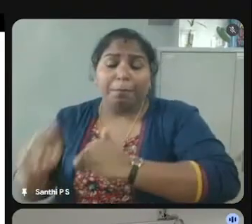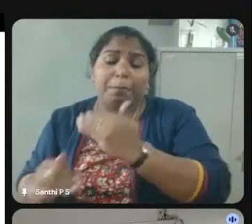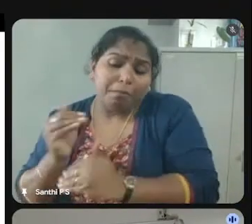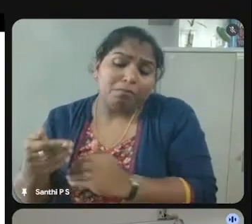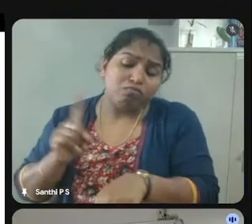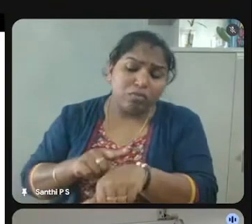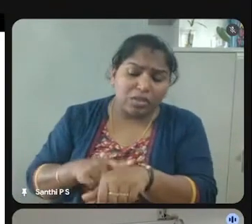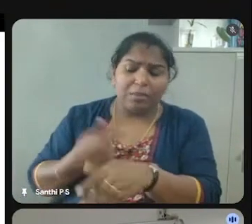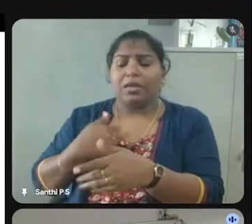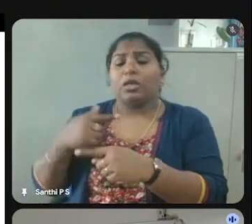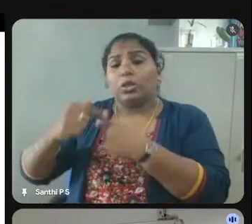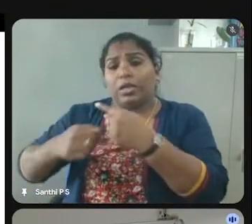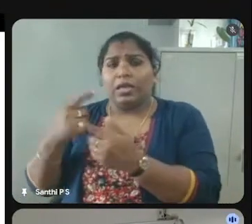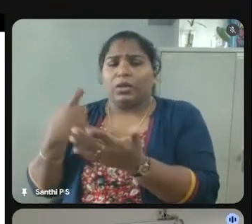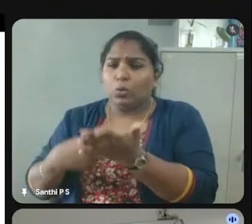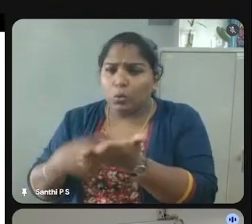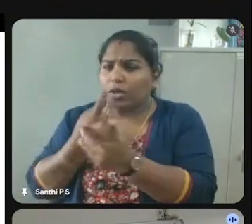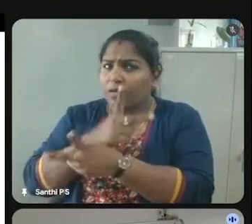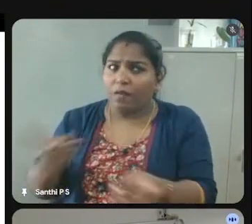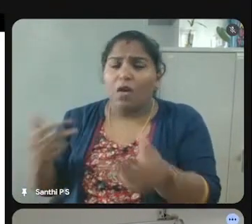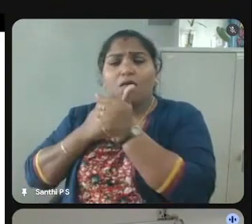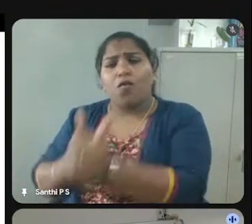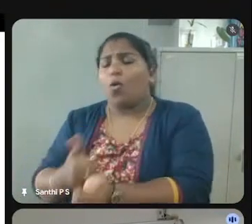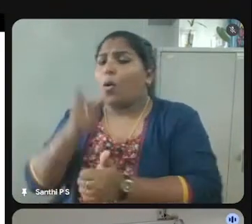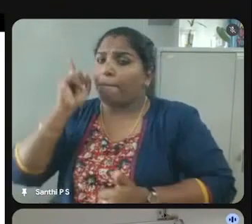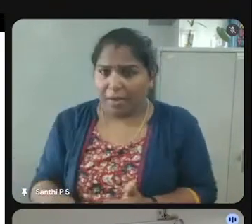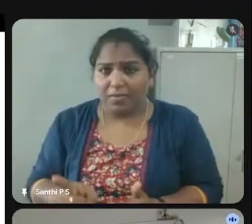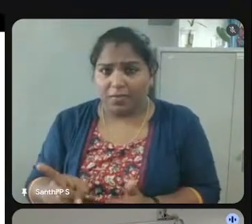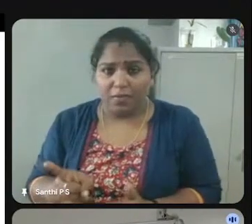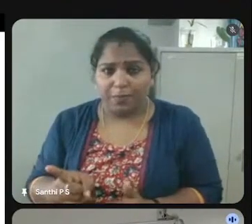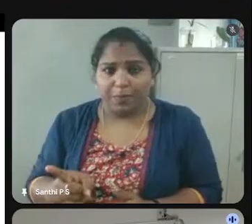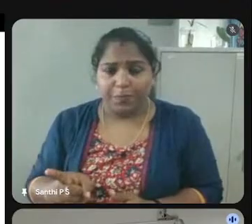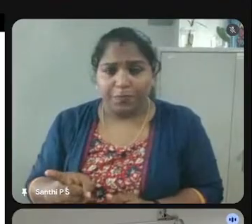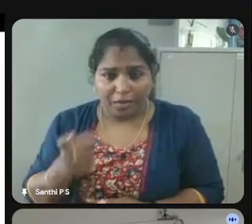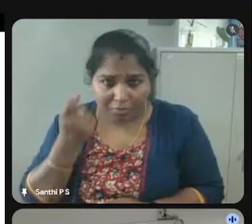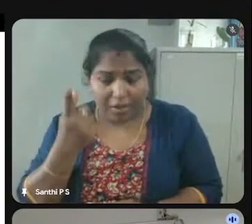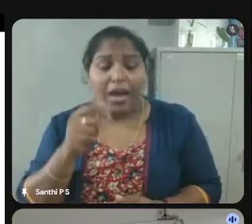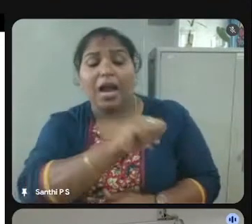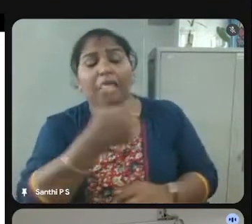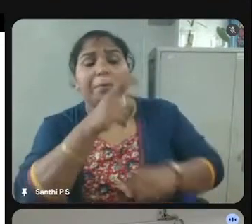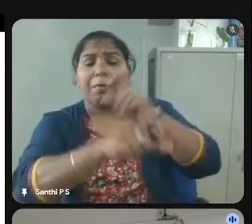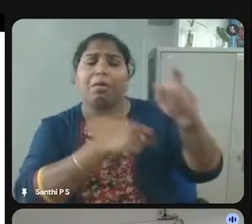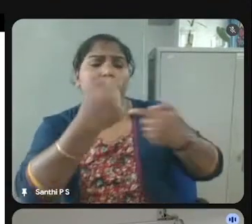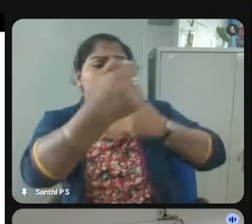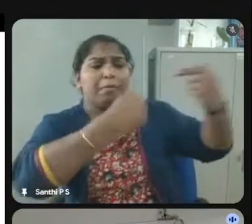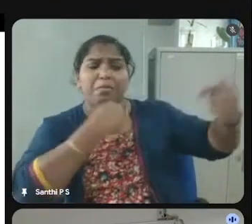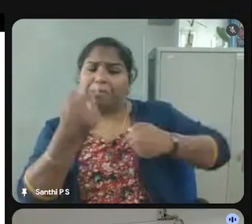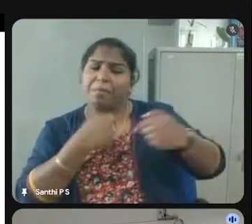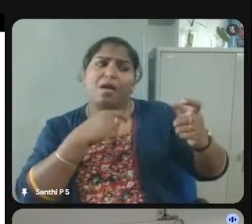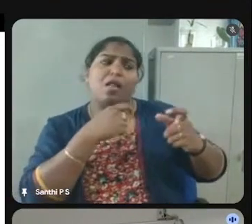കുറച്ചുകൂടെ വേഗം നമ്മൾ ചെയ്യണം, ഇംപ്ലിമെന്റ് ചെയ്യണം എന്ന് പറയുന്ന ഒരു കാര്യമാണ്. അപ്പോൾ മറ്റുള്ളവർ ഇതിനകത്ത് കോമന്റ്സ് പറയുമ്പോൾ തീർച്ചയായിട്ടും അത്